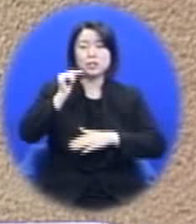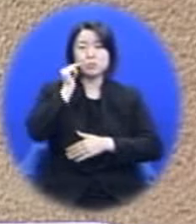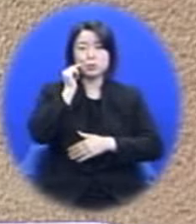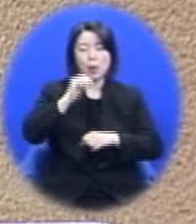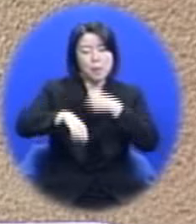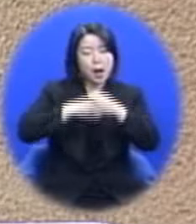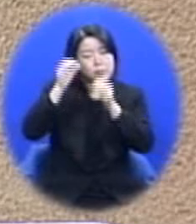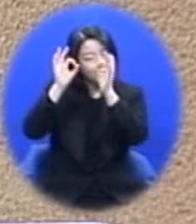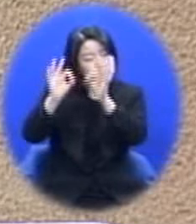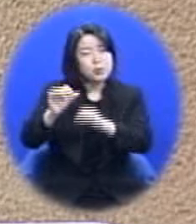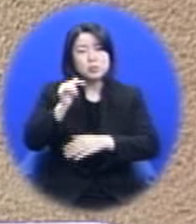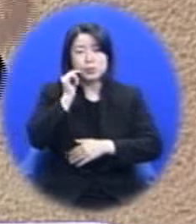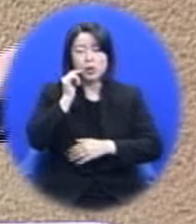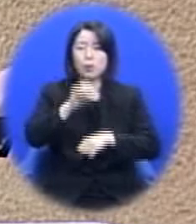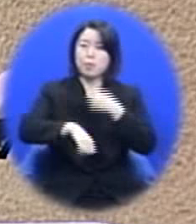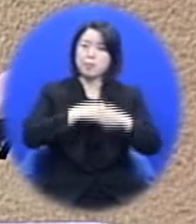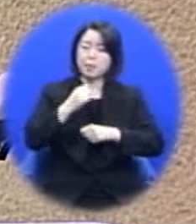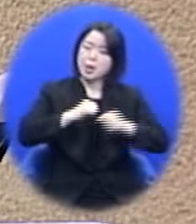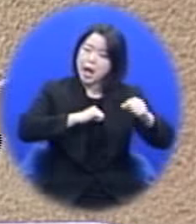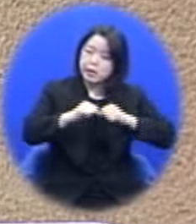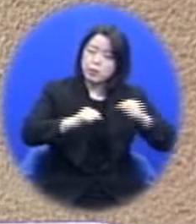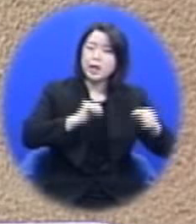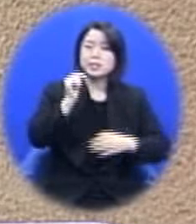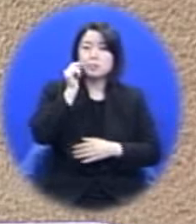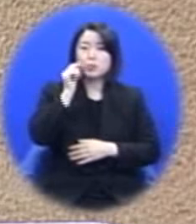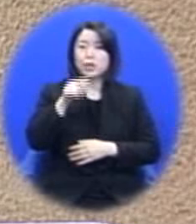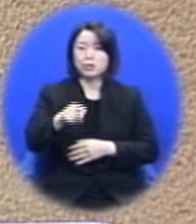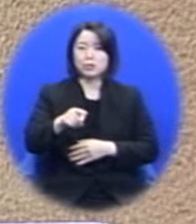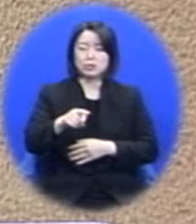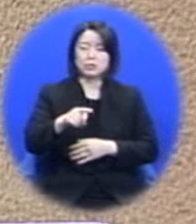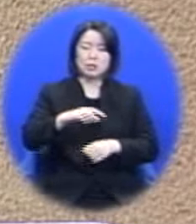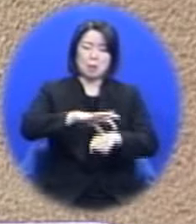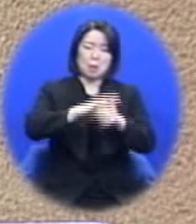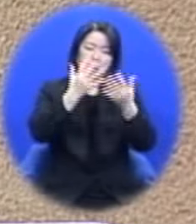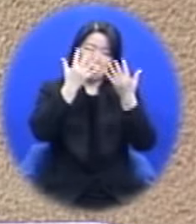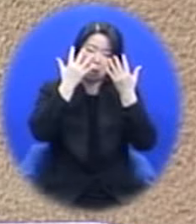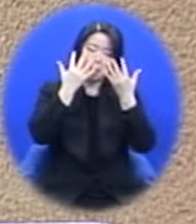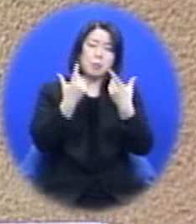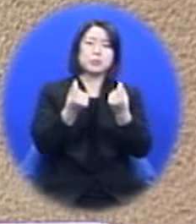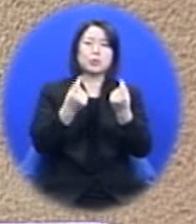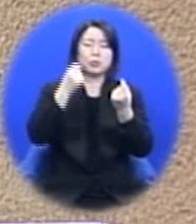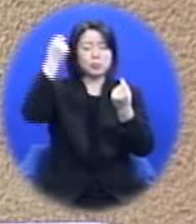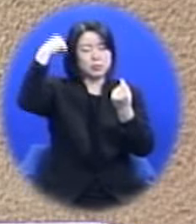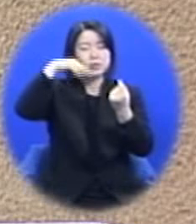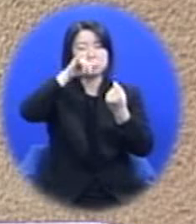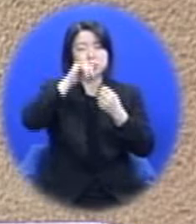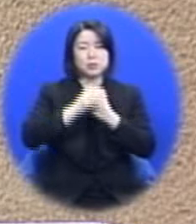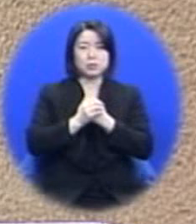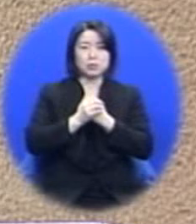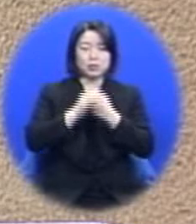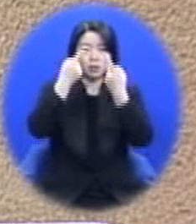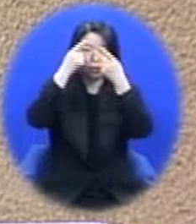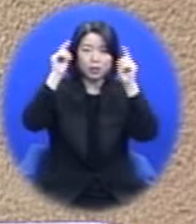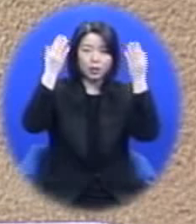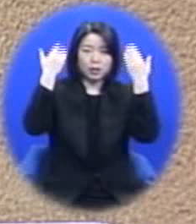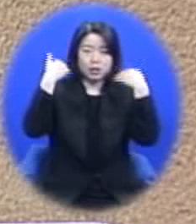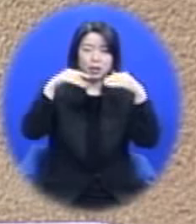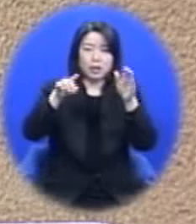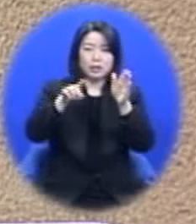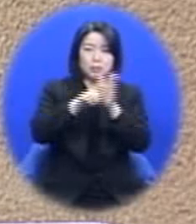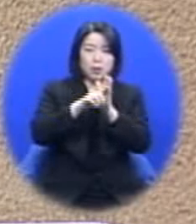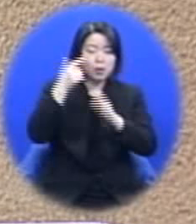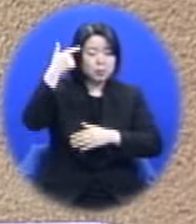보지 못하고 마음대로 행하지 못하는 것은 감옥살이처럼 생각이 들었어요. 신학교 들어갔고 목사가